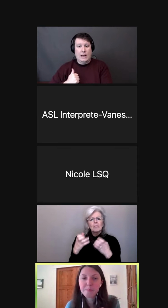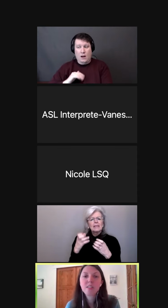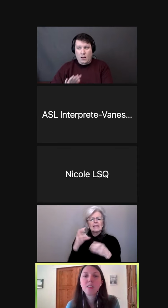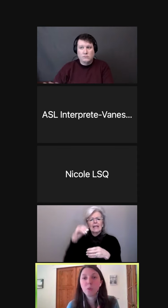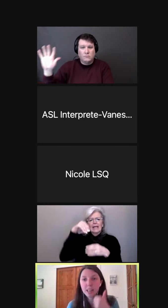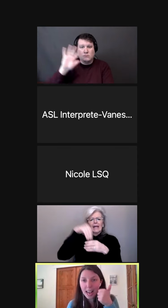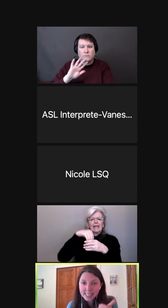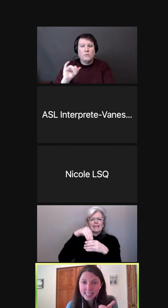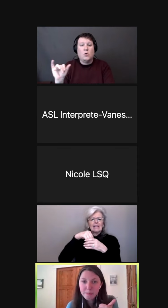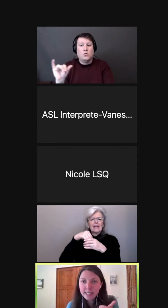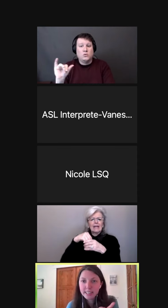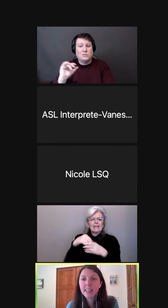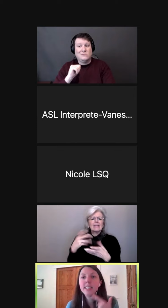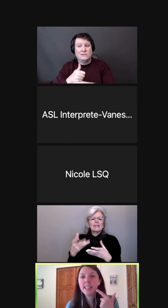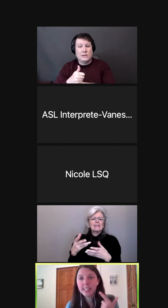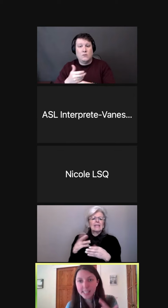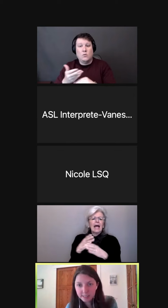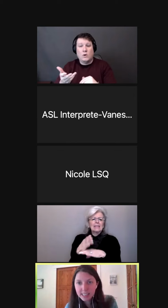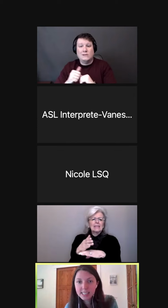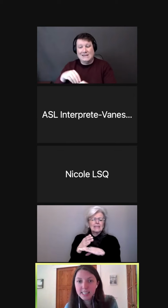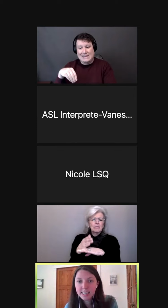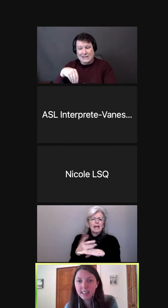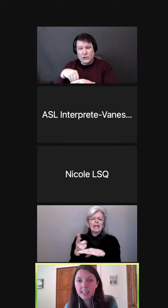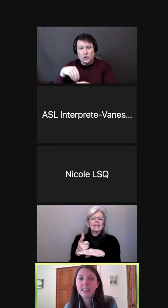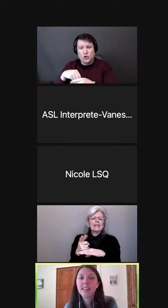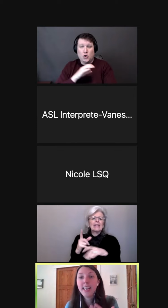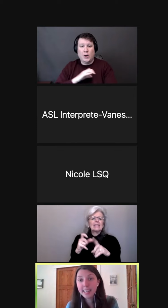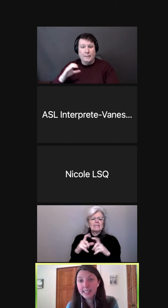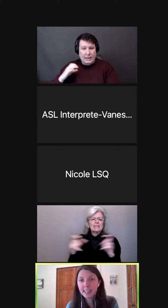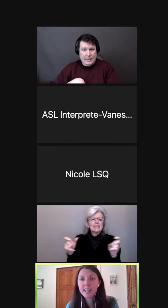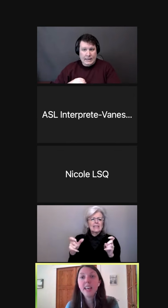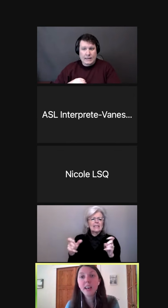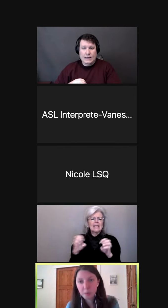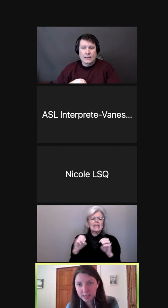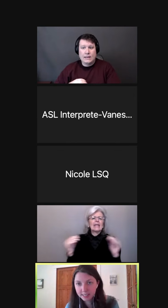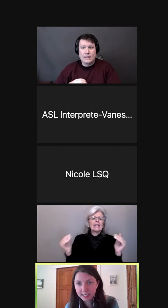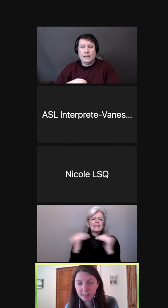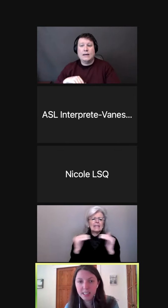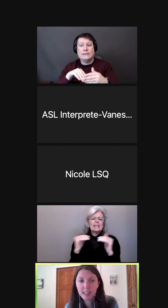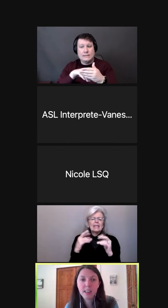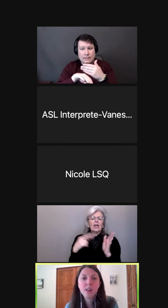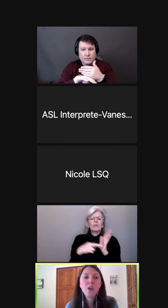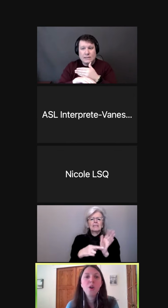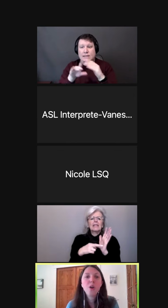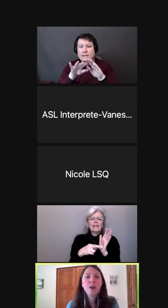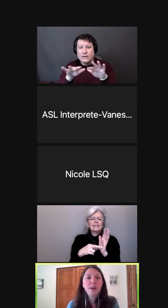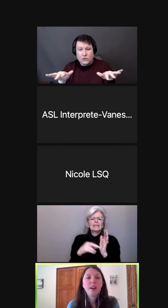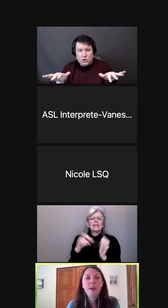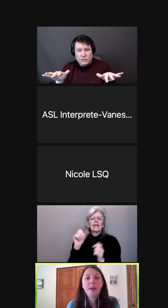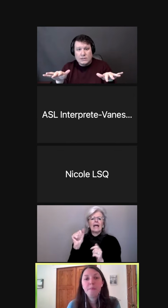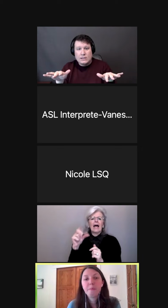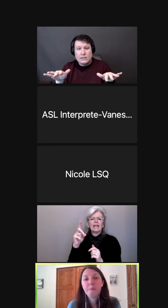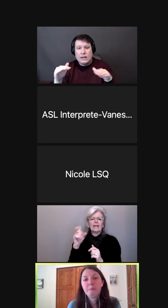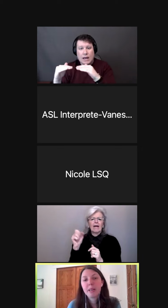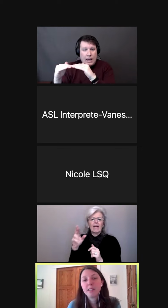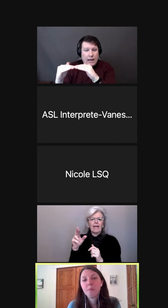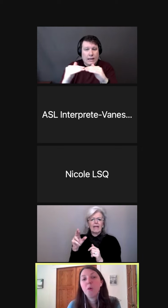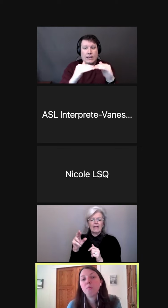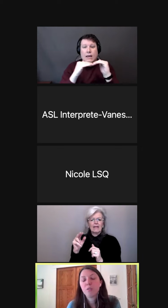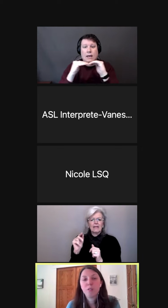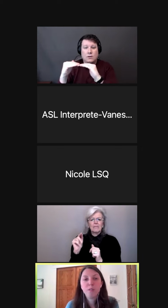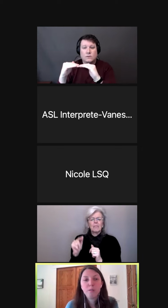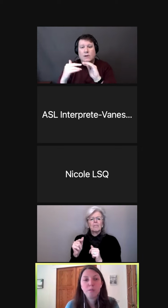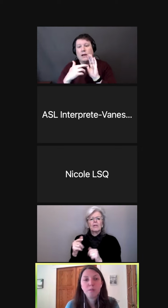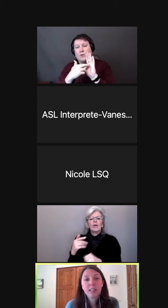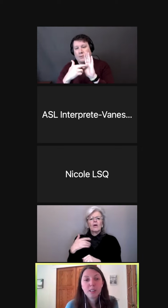ADHER, donc « Accessibilité, diversité, équité et représentativité ». Parce